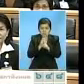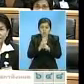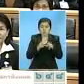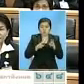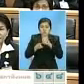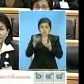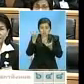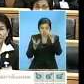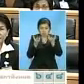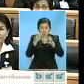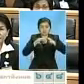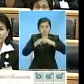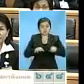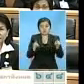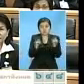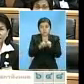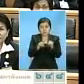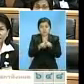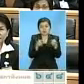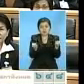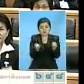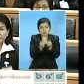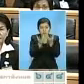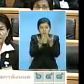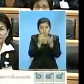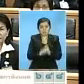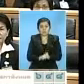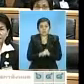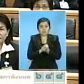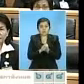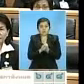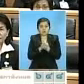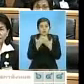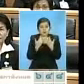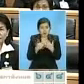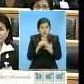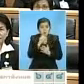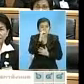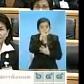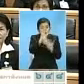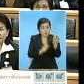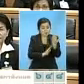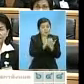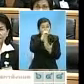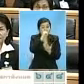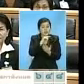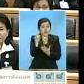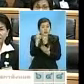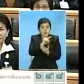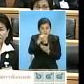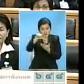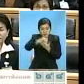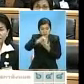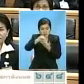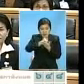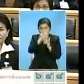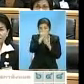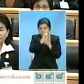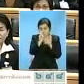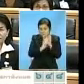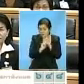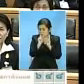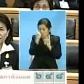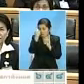างรุนแรงเช่นเดียวกันแล้วเขาขอให้บอกว่าให้ประเทศไทยเนี่ย ไปแก้ไขกฎหมายอันนี้เสีย